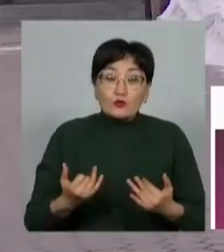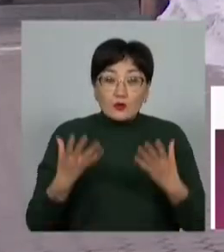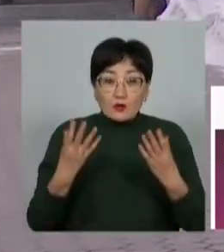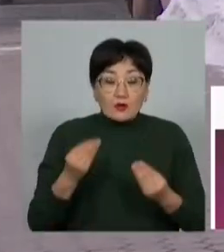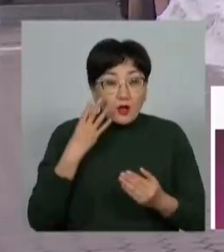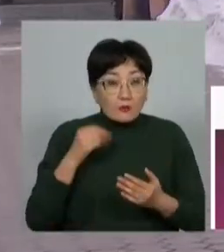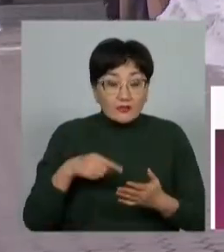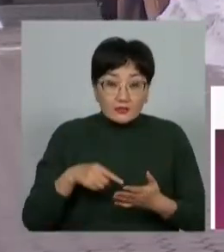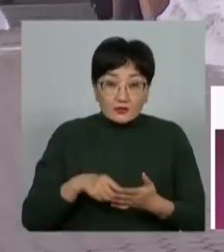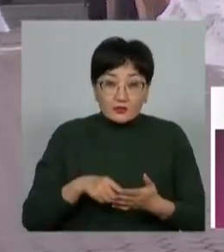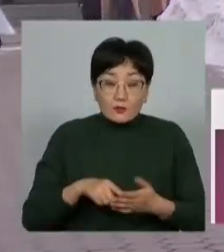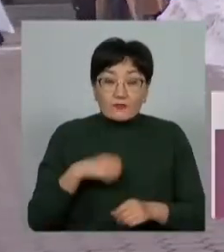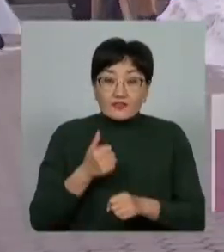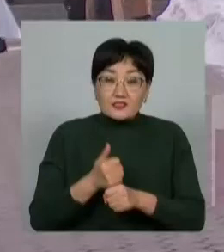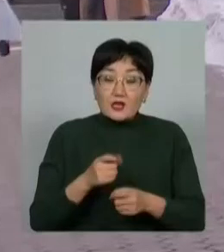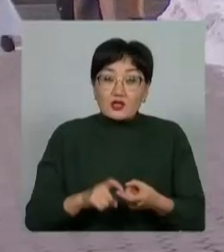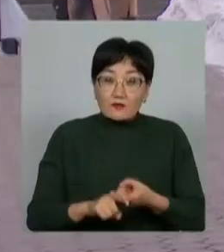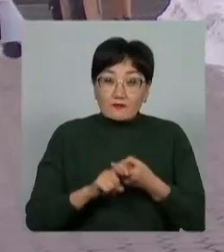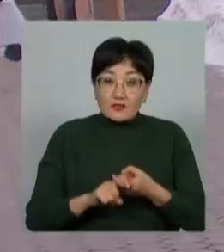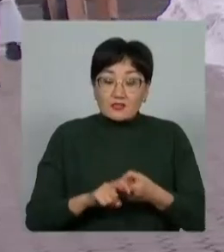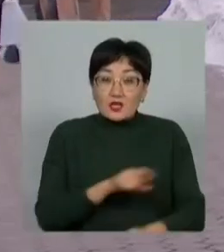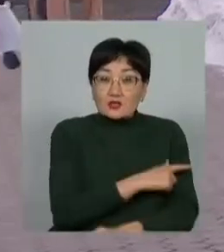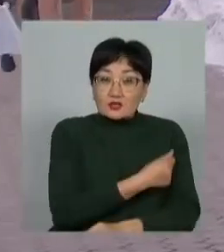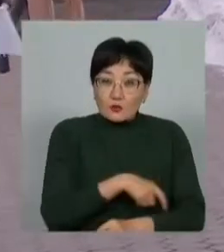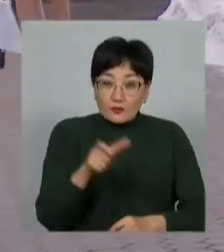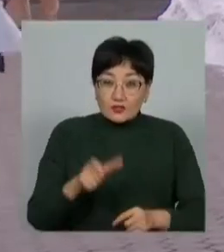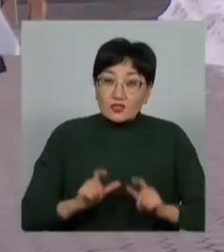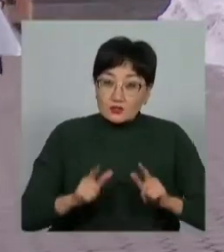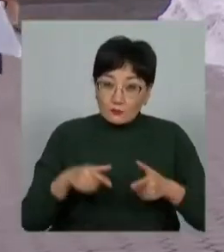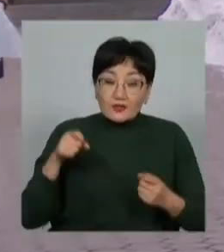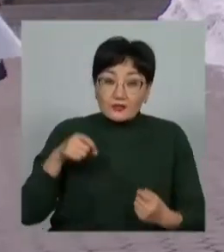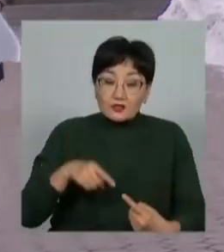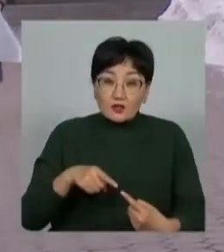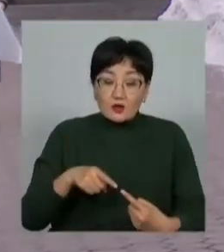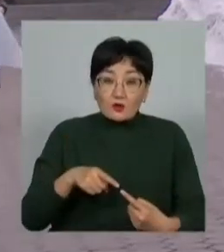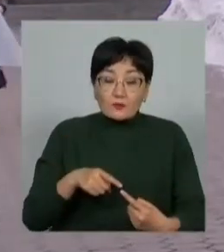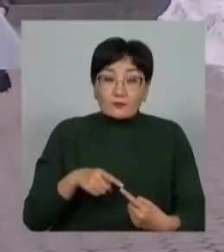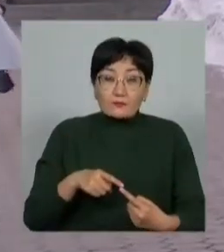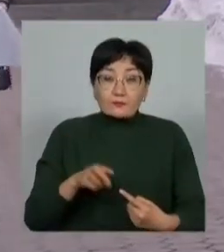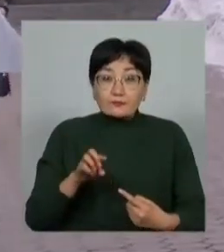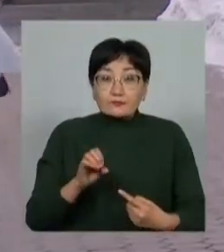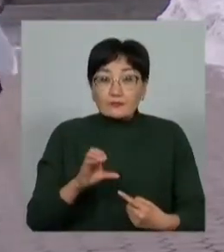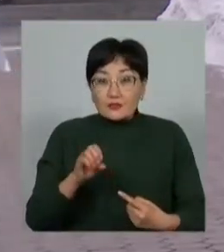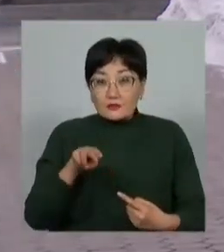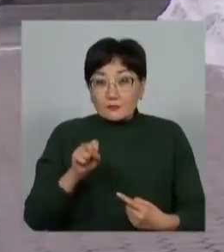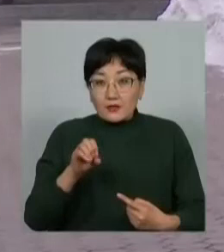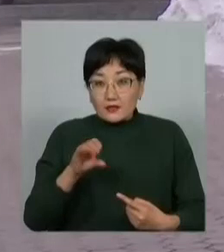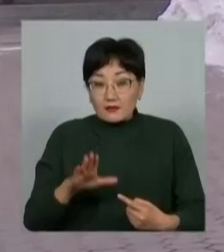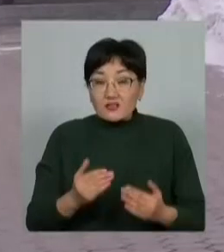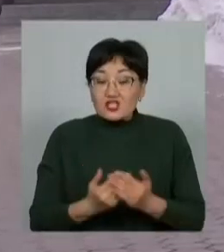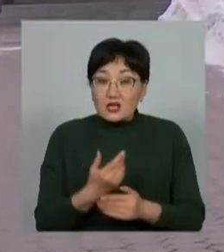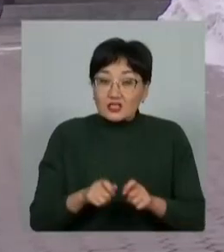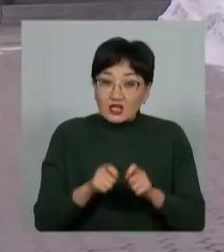Алматы қаласының бас инфекционистің келісімі бойынша Беспаев Мейрамбекті жаңадан